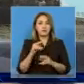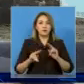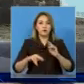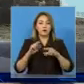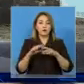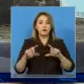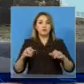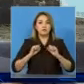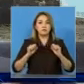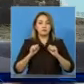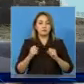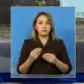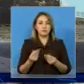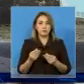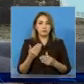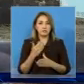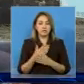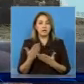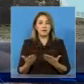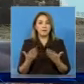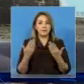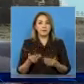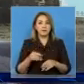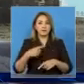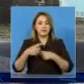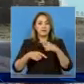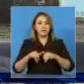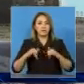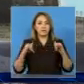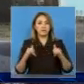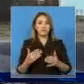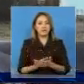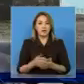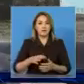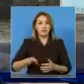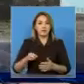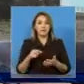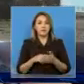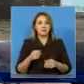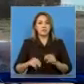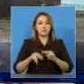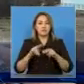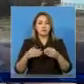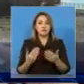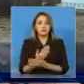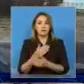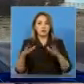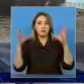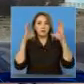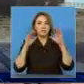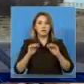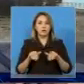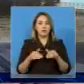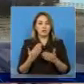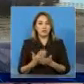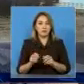корпус и спортзал на спонсорские средства. Намерены и в дальнейшем развиваться. В областном центре ведется строительство нового медресе-колледжа.